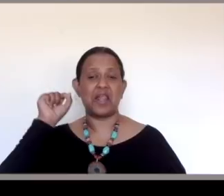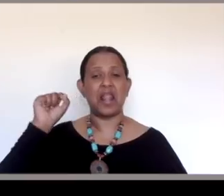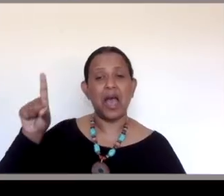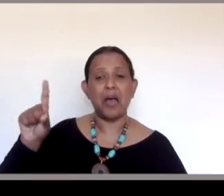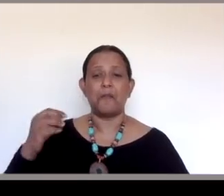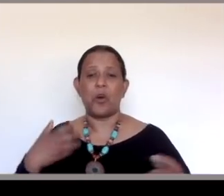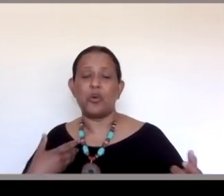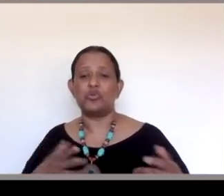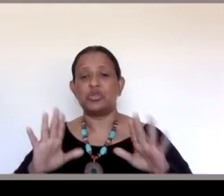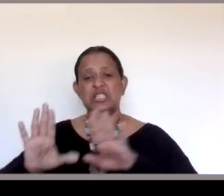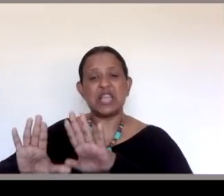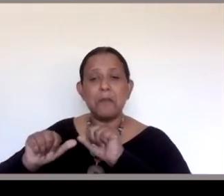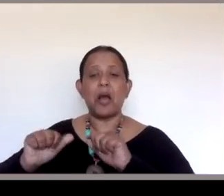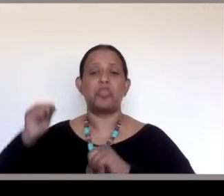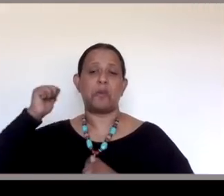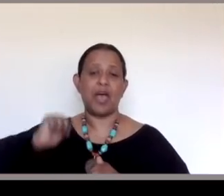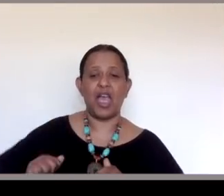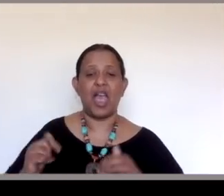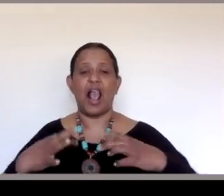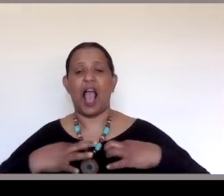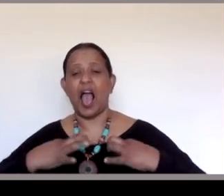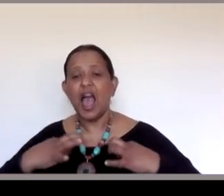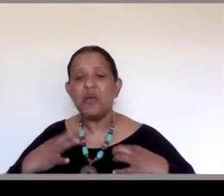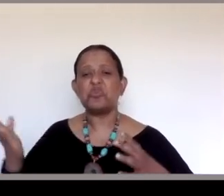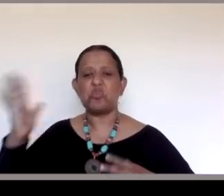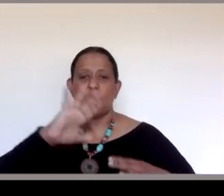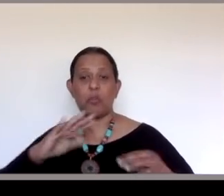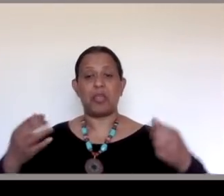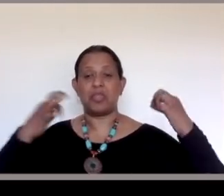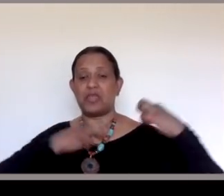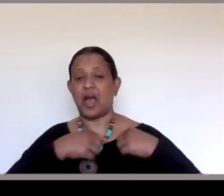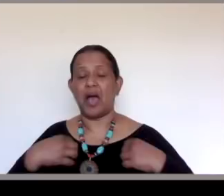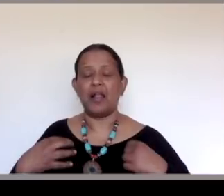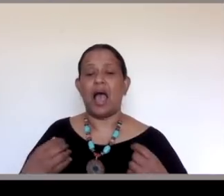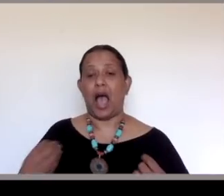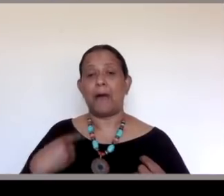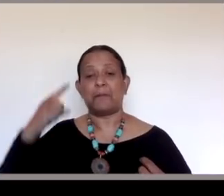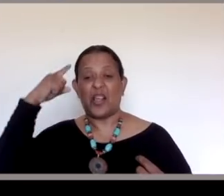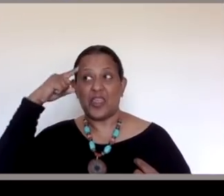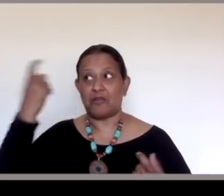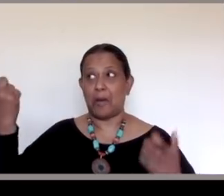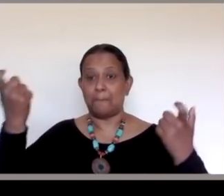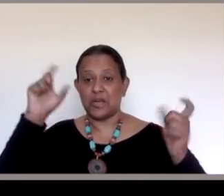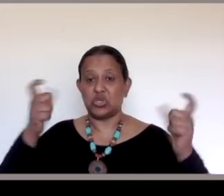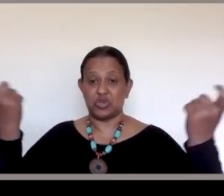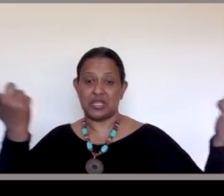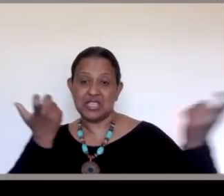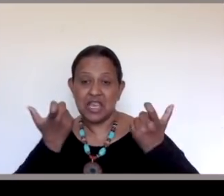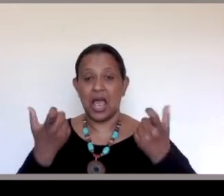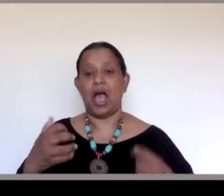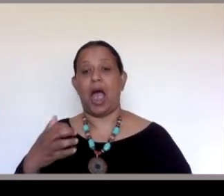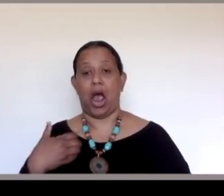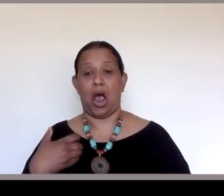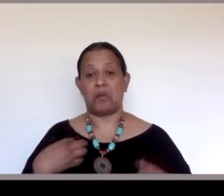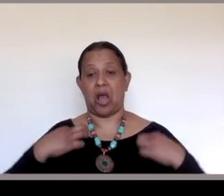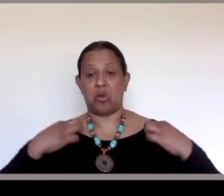கேமதி கேபில பேன் அதை தெளிவாக சொல்வதையானால் நாம் எங்களை வேறாக காட்டிக்கொள்ள விரும்புகின்றோம் அபி கேமதி வேதகாத்தாய காஷ்ய கரன்